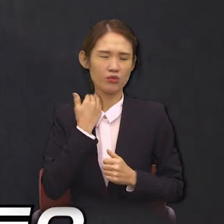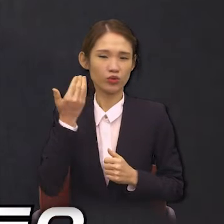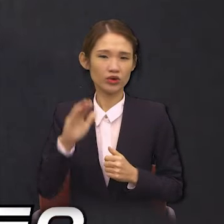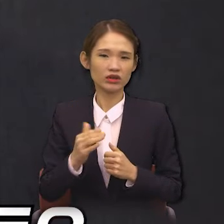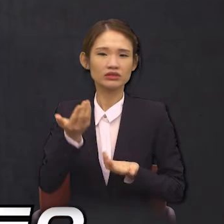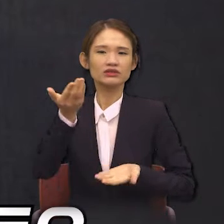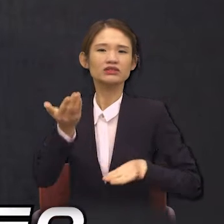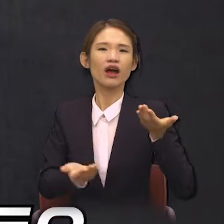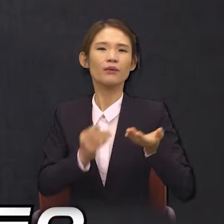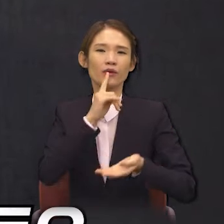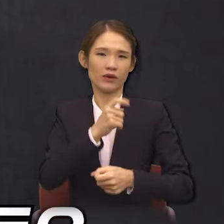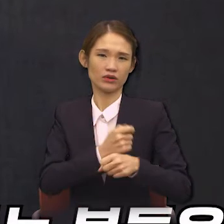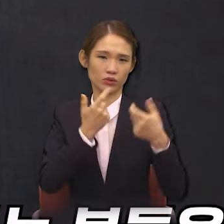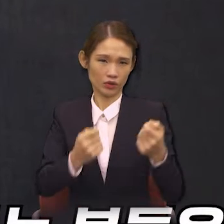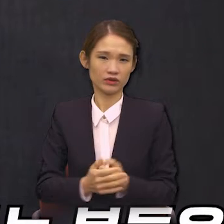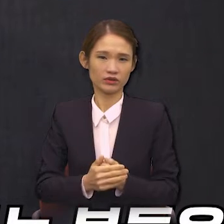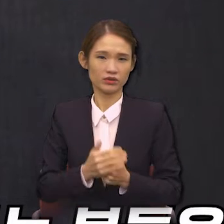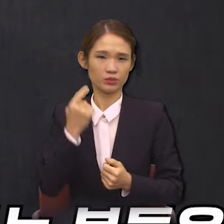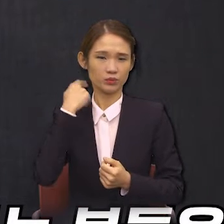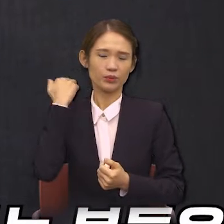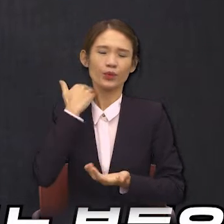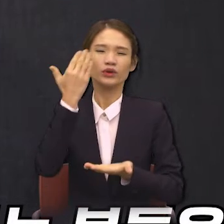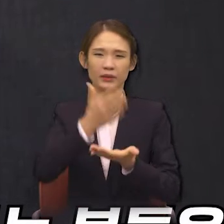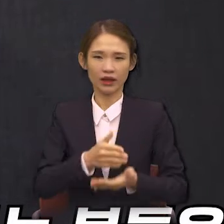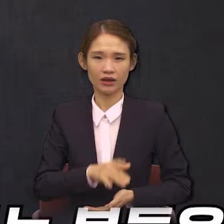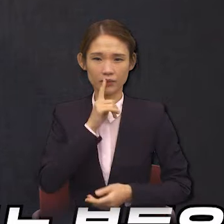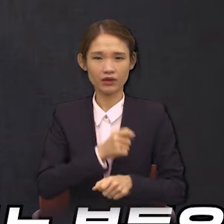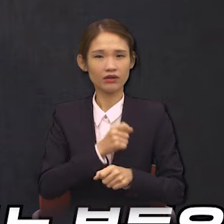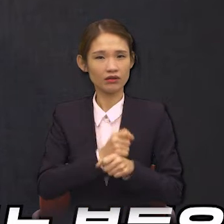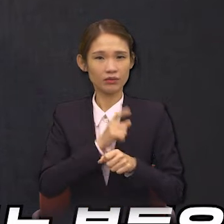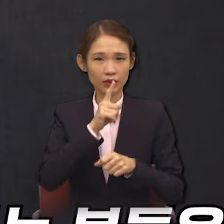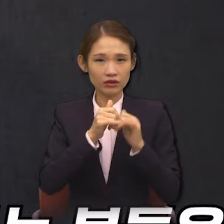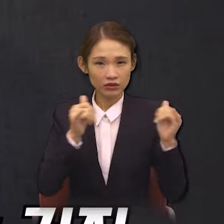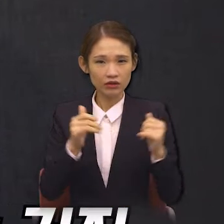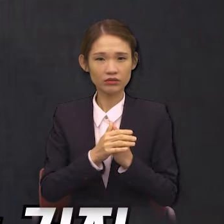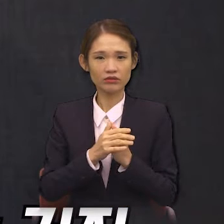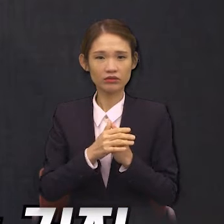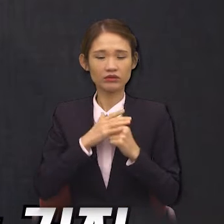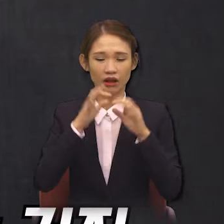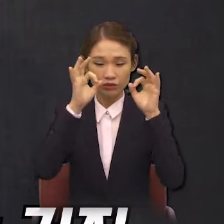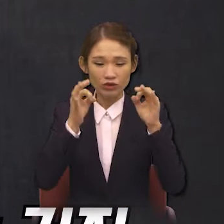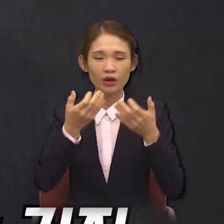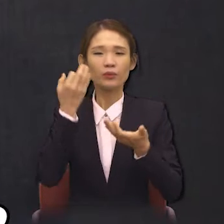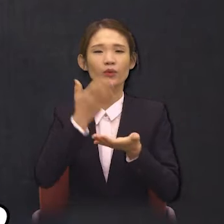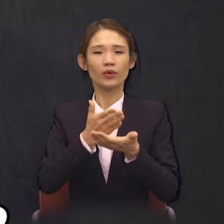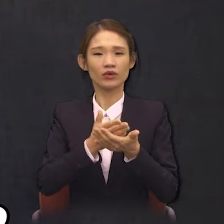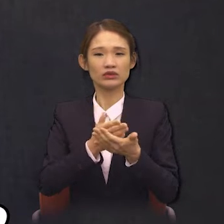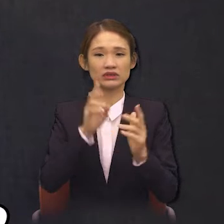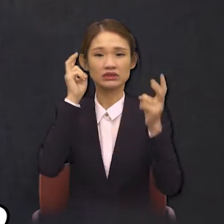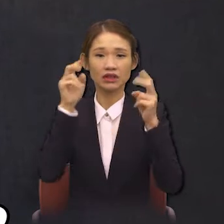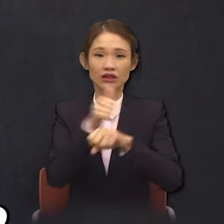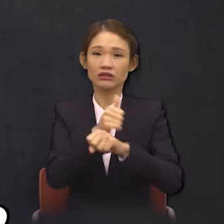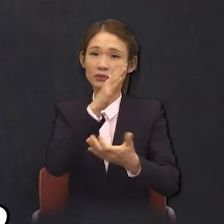굉장히 차별적인 말이거든요. 보이지 말라라고 하는 말 자체는 말하는 분들은 아니 내 눈에 보이지 말라는 거지